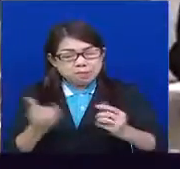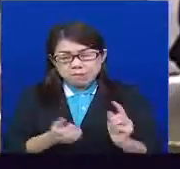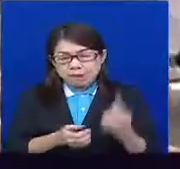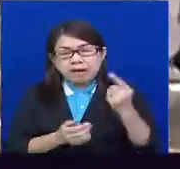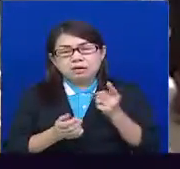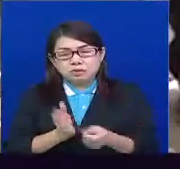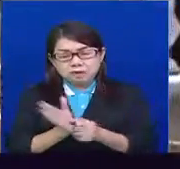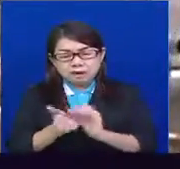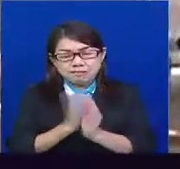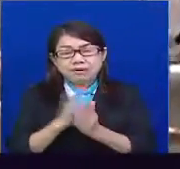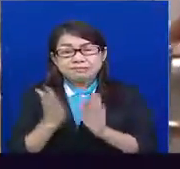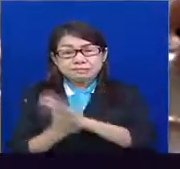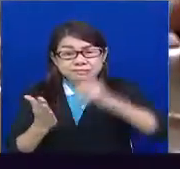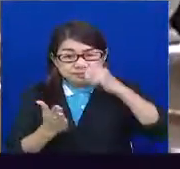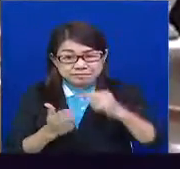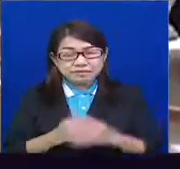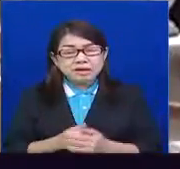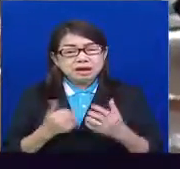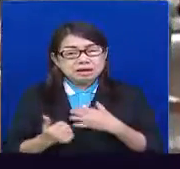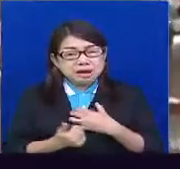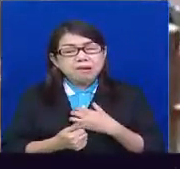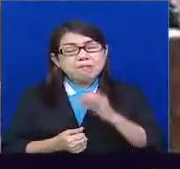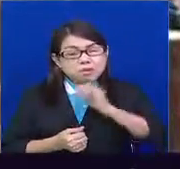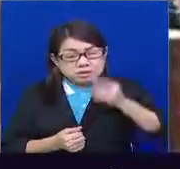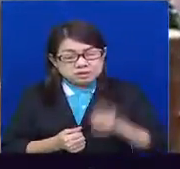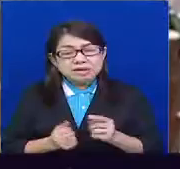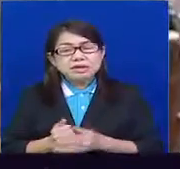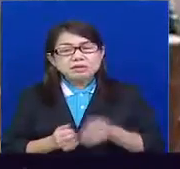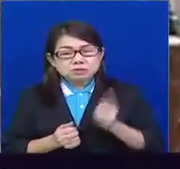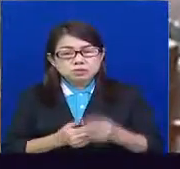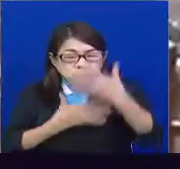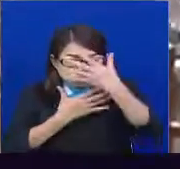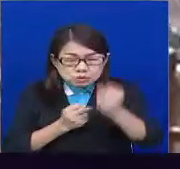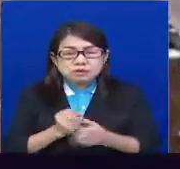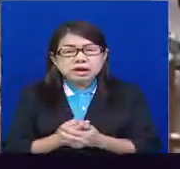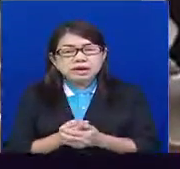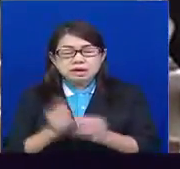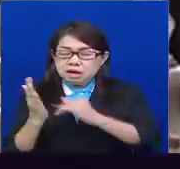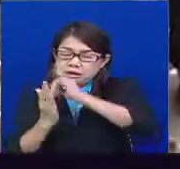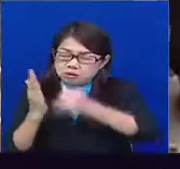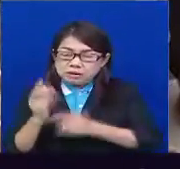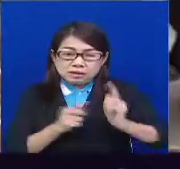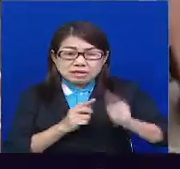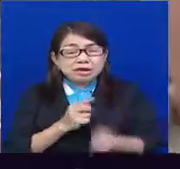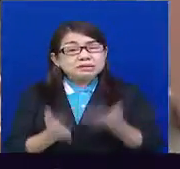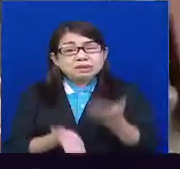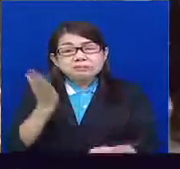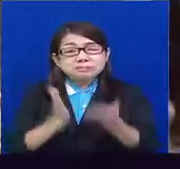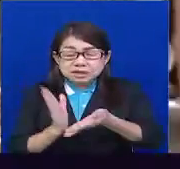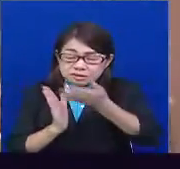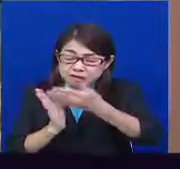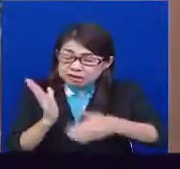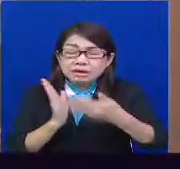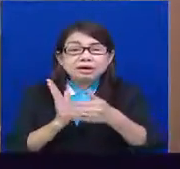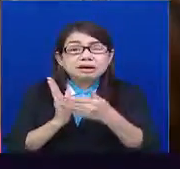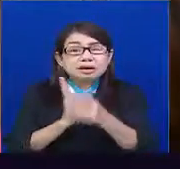รัฐบาลให้ความสำคัญกับทุกจังหวัดโดยเฉพาะจังหวัดในภาคอีสาถึงแม้จะรับร่างหรือไม่รับร่างรัฐธรรมนูญก็ตามขอเพียงความ